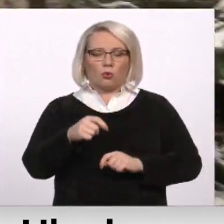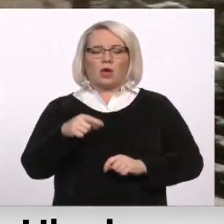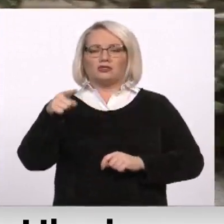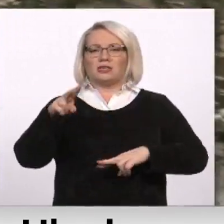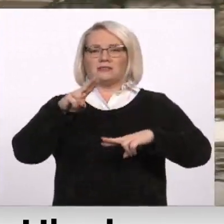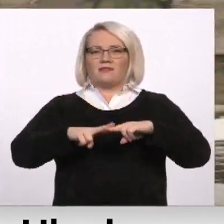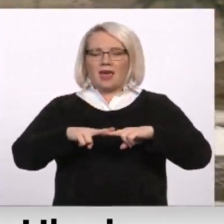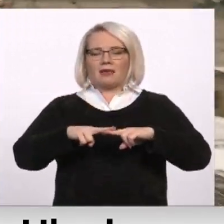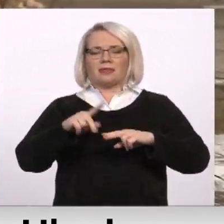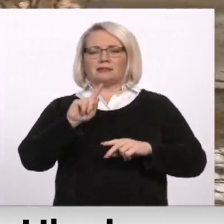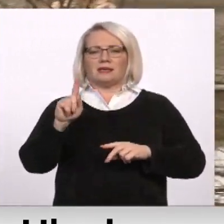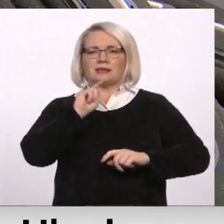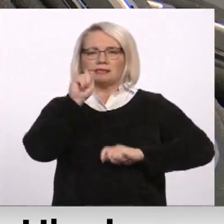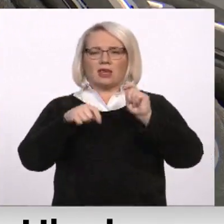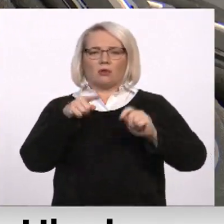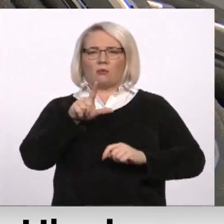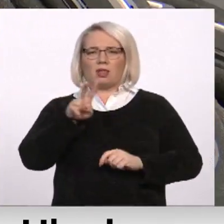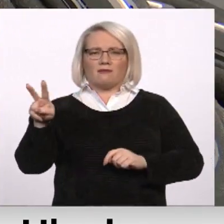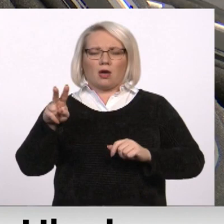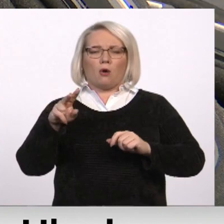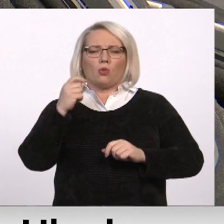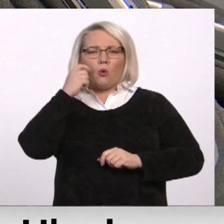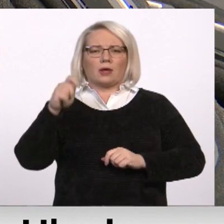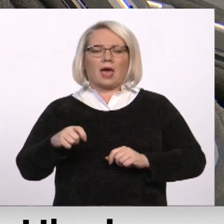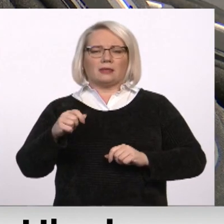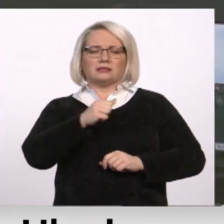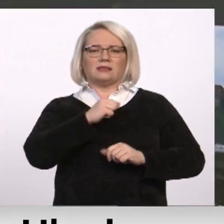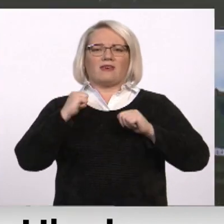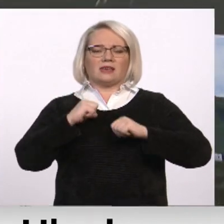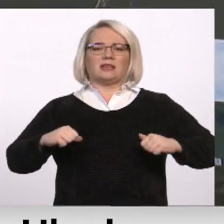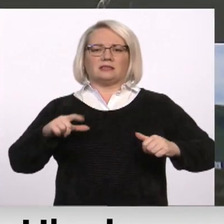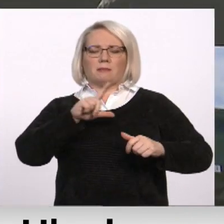LV un Ukrainas vēstniecība Latvijā, kas vislabāk zina armijas vajadzības.